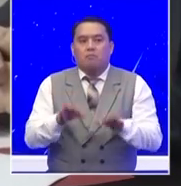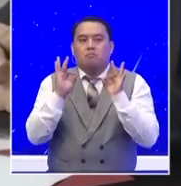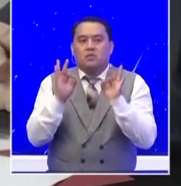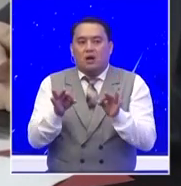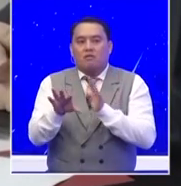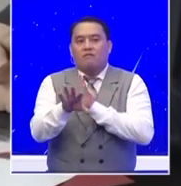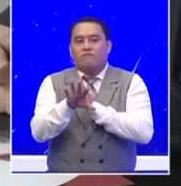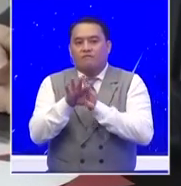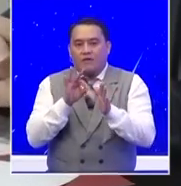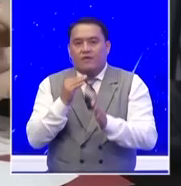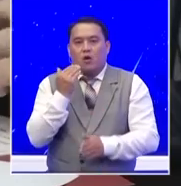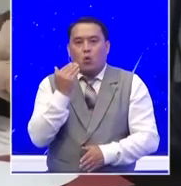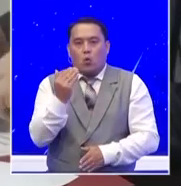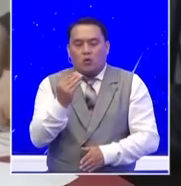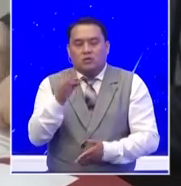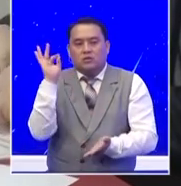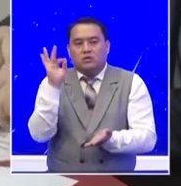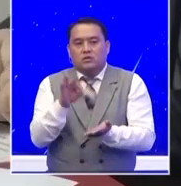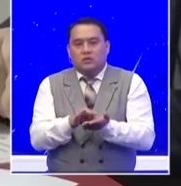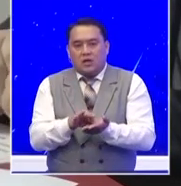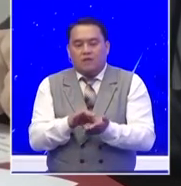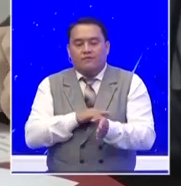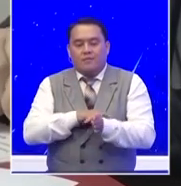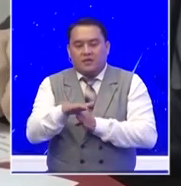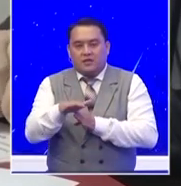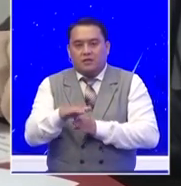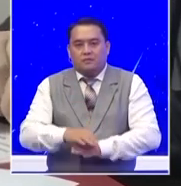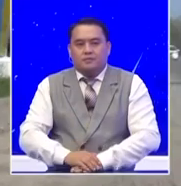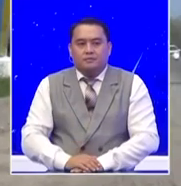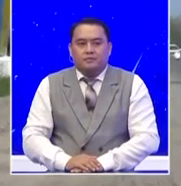правильный выбор. И Серикжан Казиевич с поставленными задачами справится.